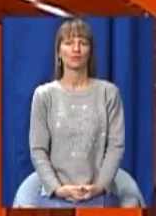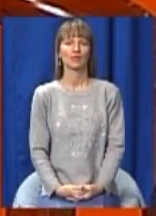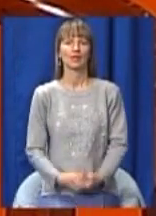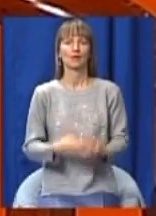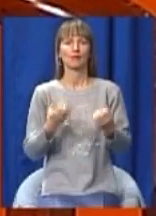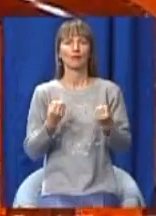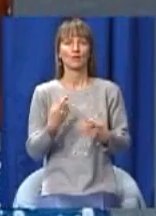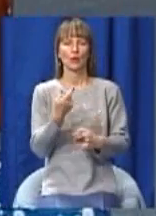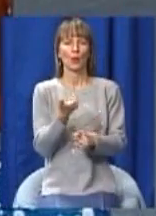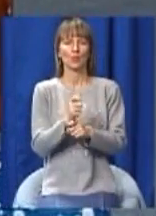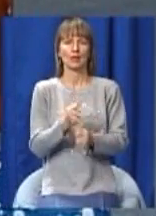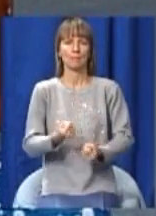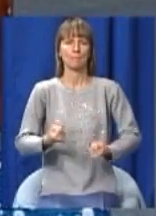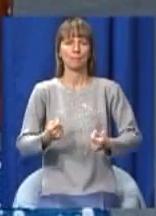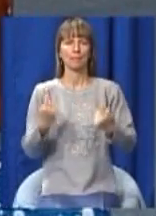снимаешь